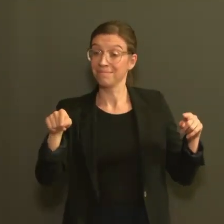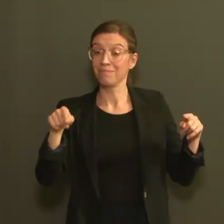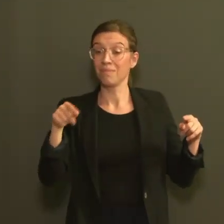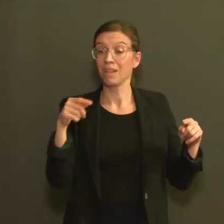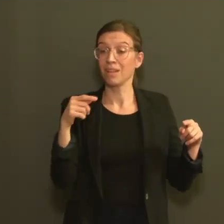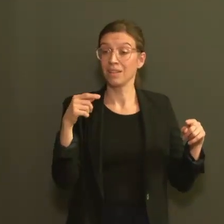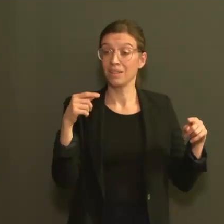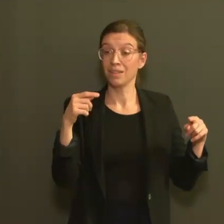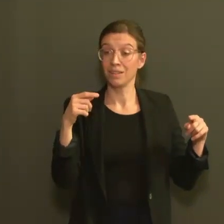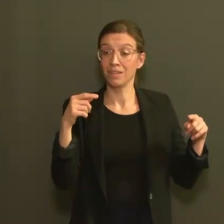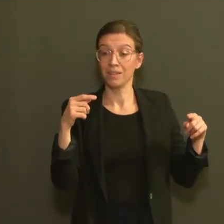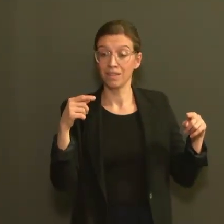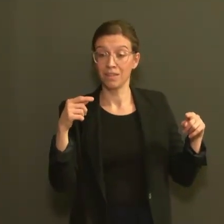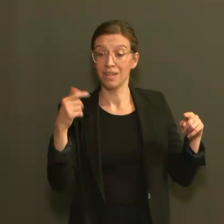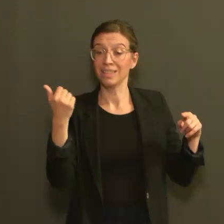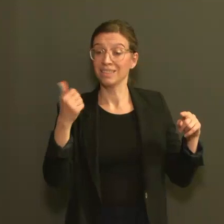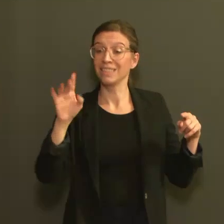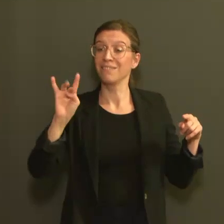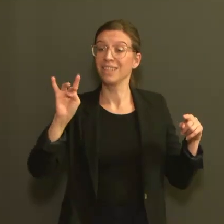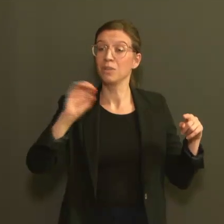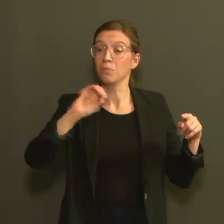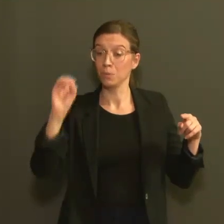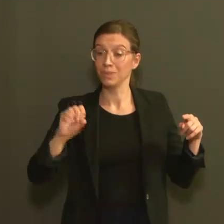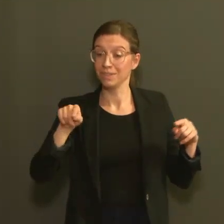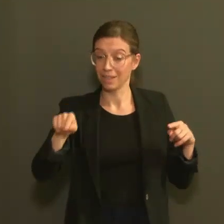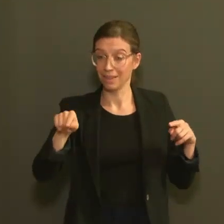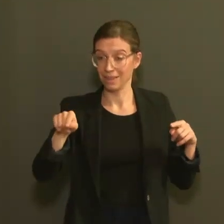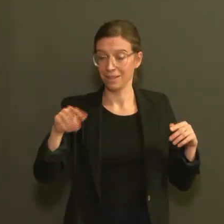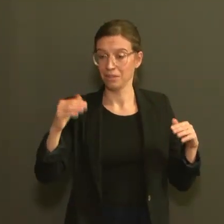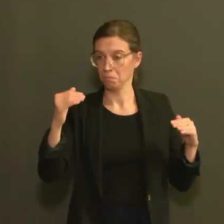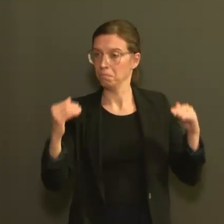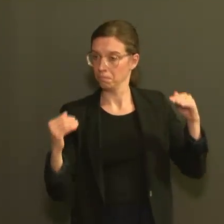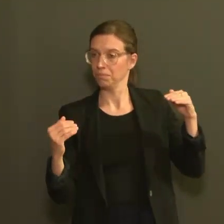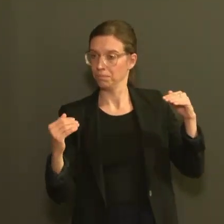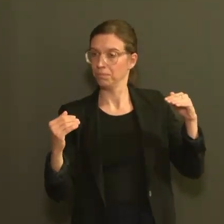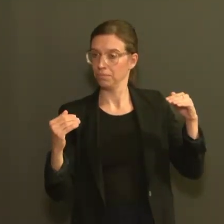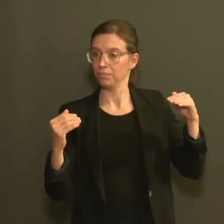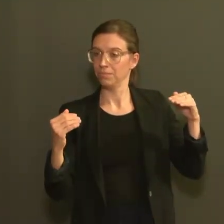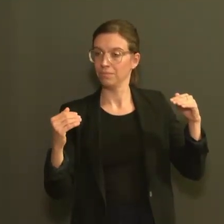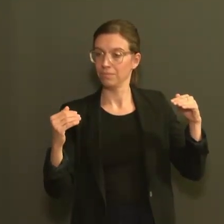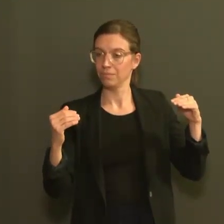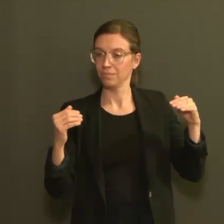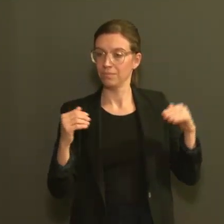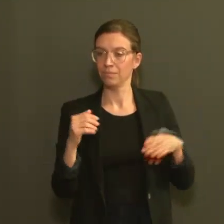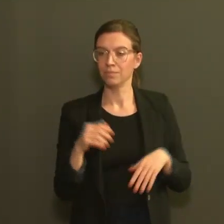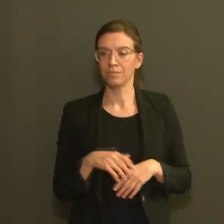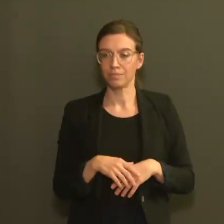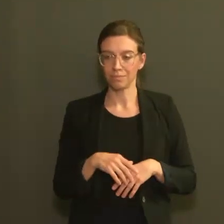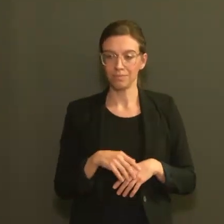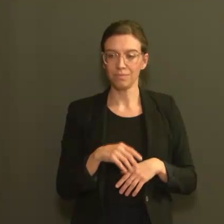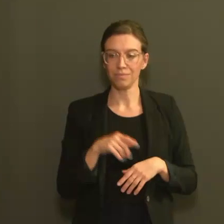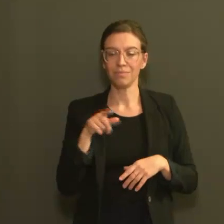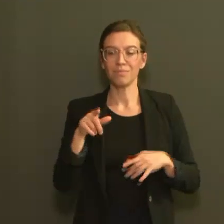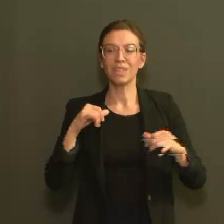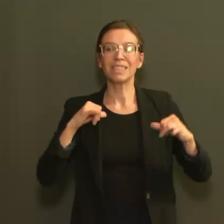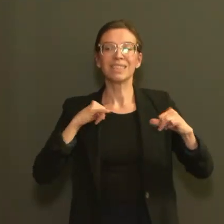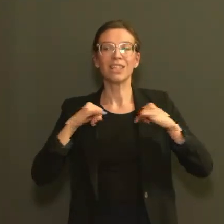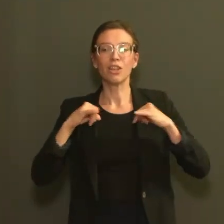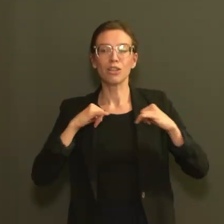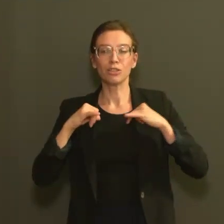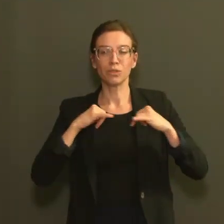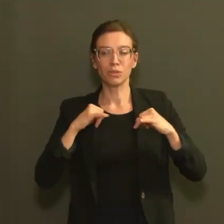In de eerste golf vond ongeveer de helft van de overlijdens plaats in het ziekenhuis, 49%, en